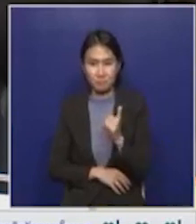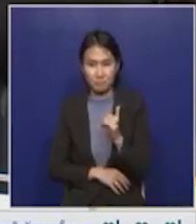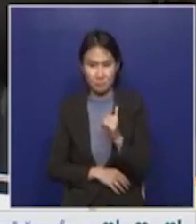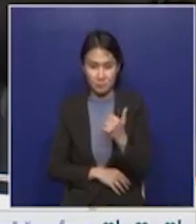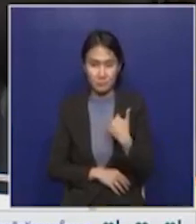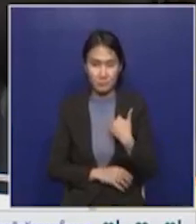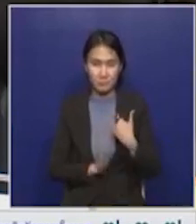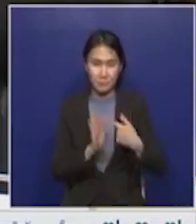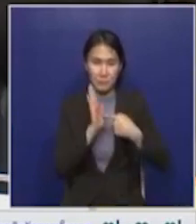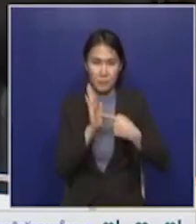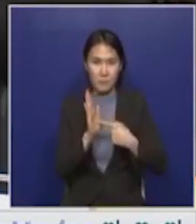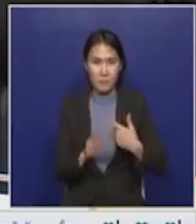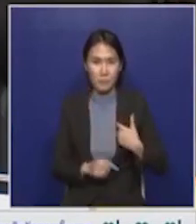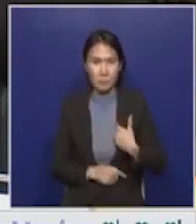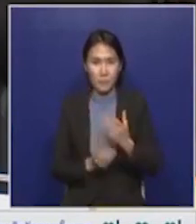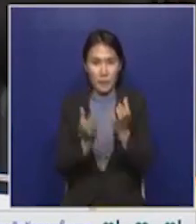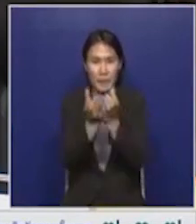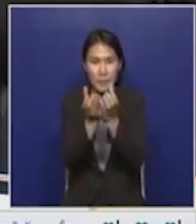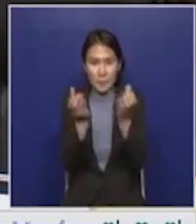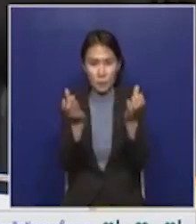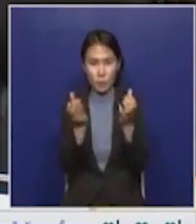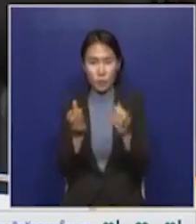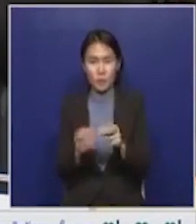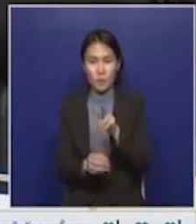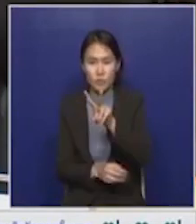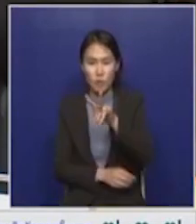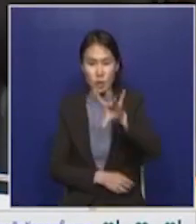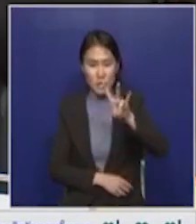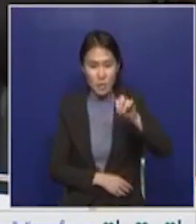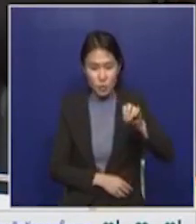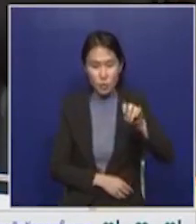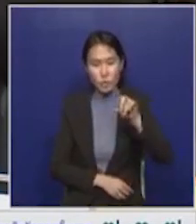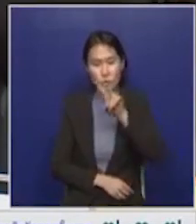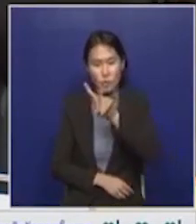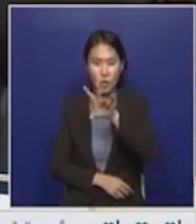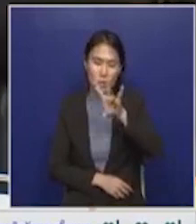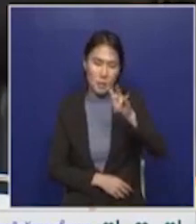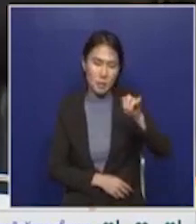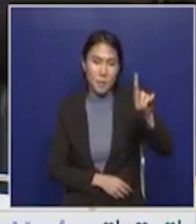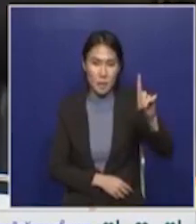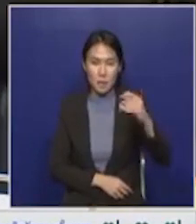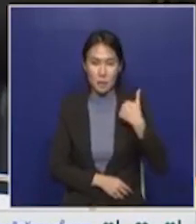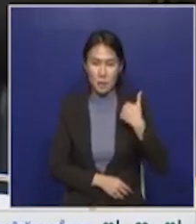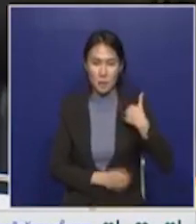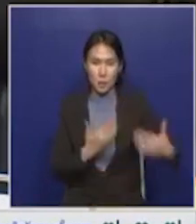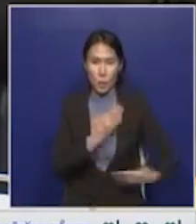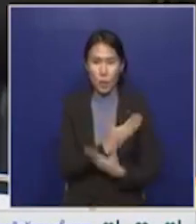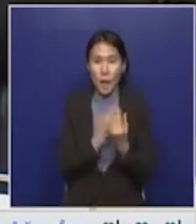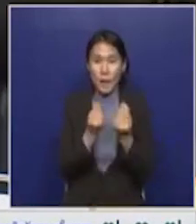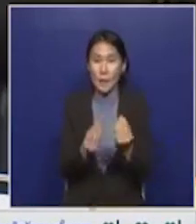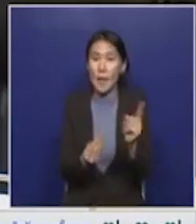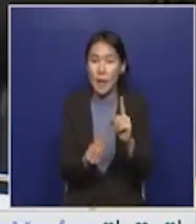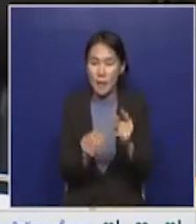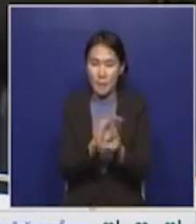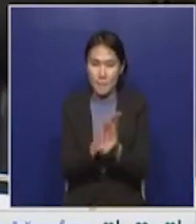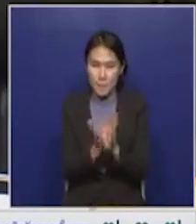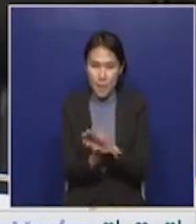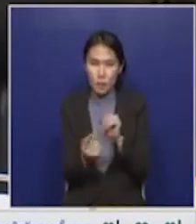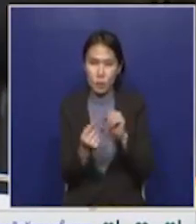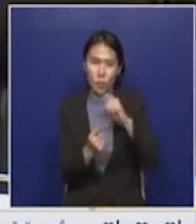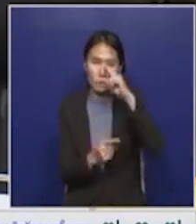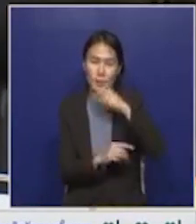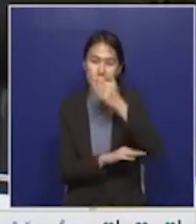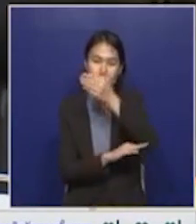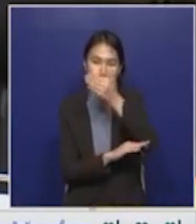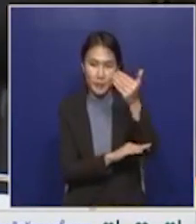ของรัฐธรรมนูญมาตรา 270 271นะครับก็เปิดโอกาสให้มีสภาไปท่วงท่าดูประเทศ